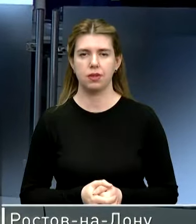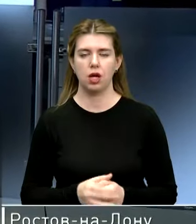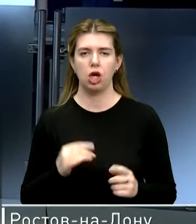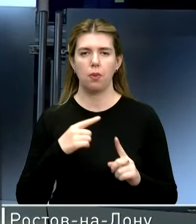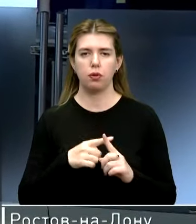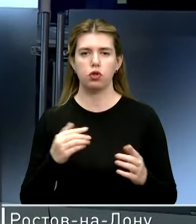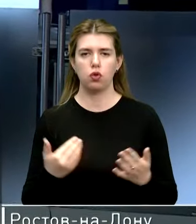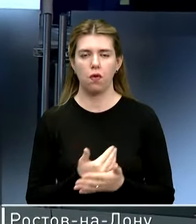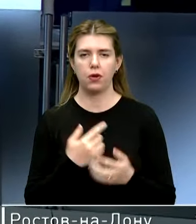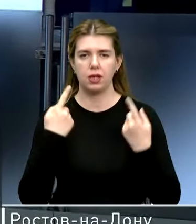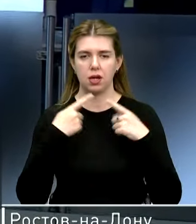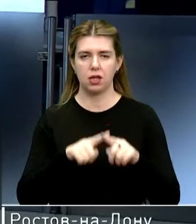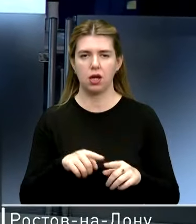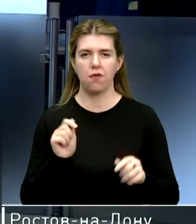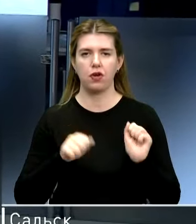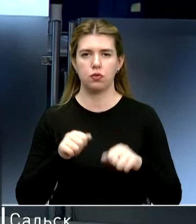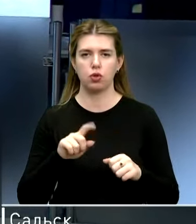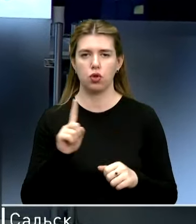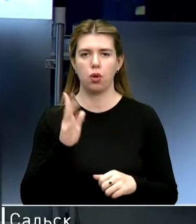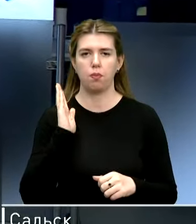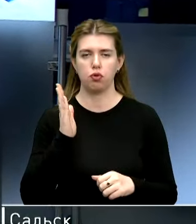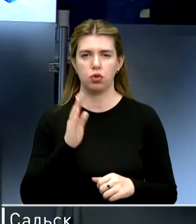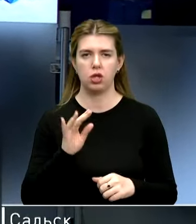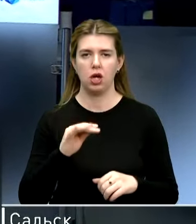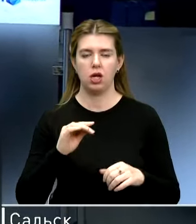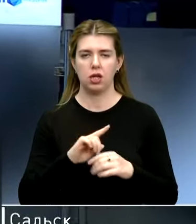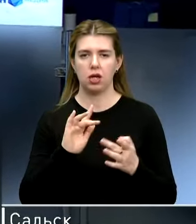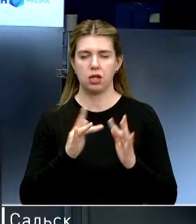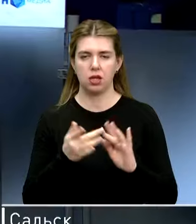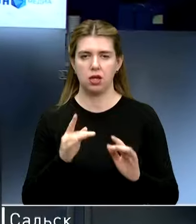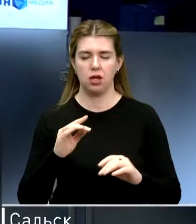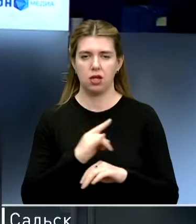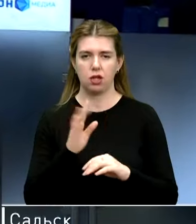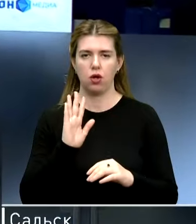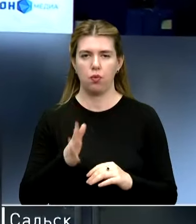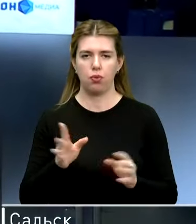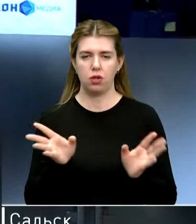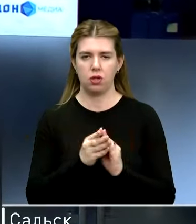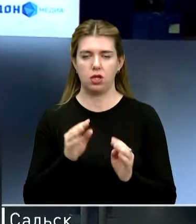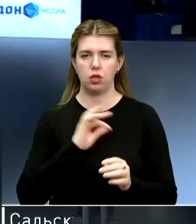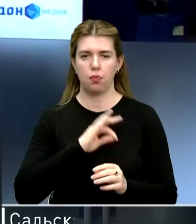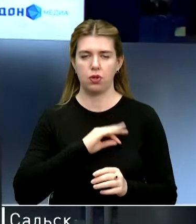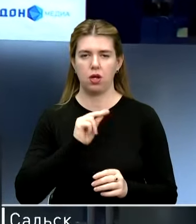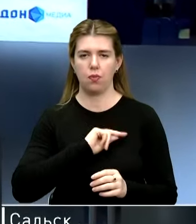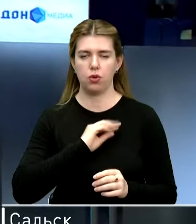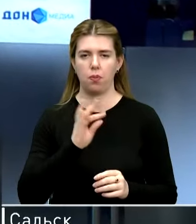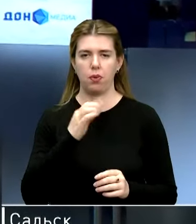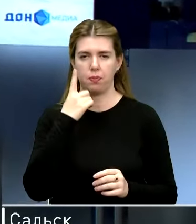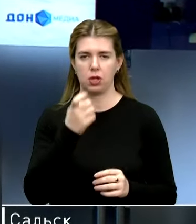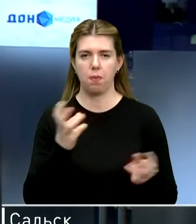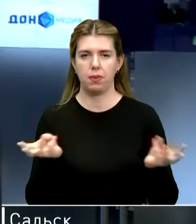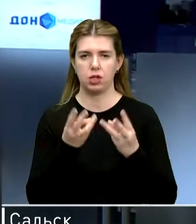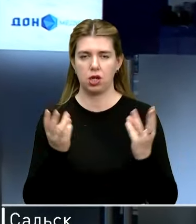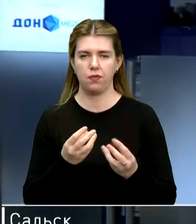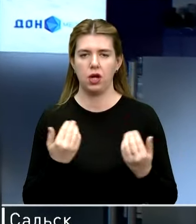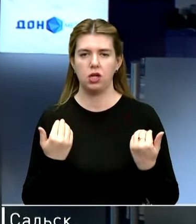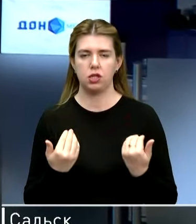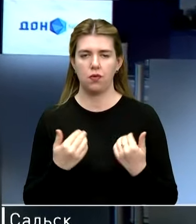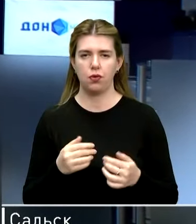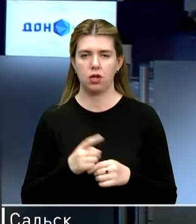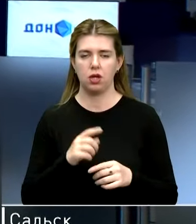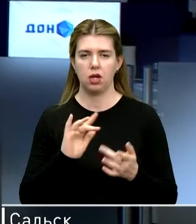Помимо современной техники, возможно, что в будущем и искусственный интеллект активно будут применять в работе по предупреждению пожаров.